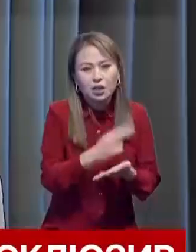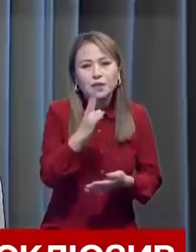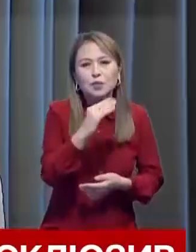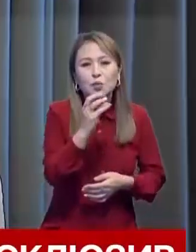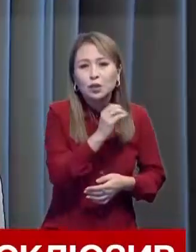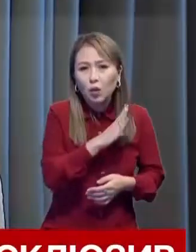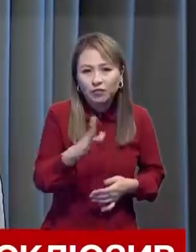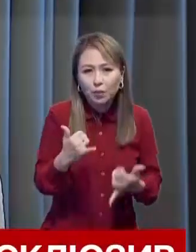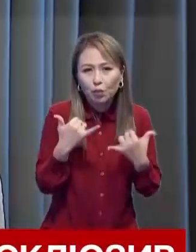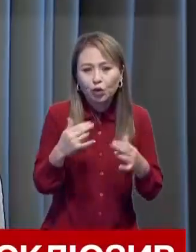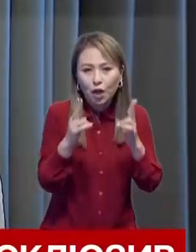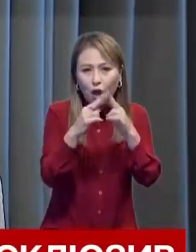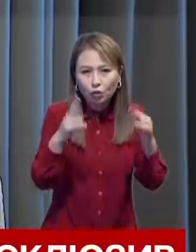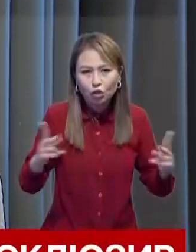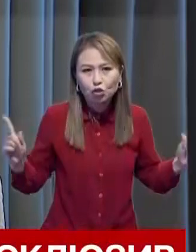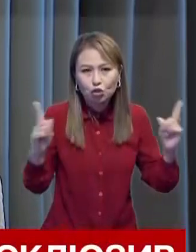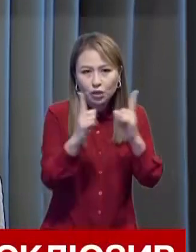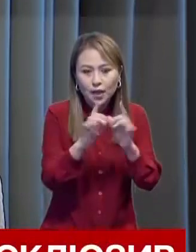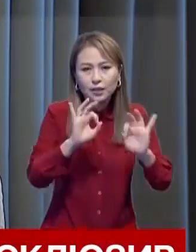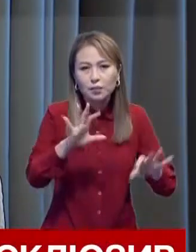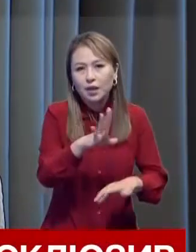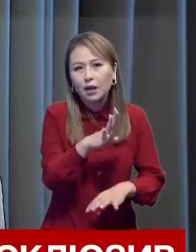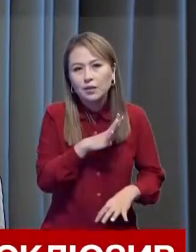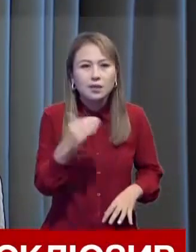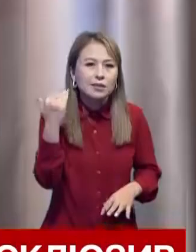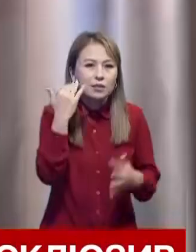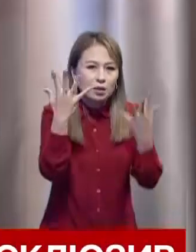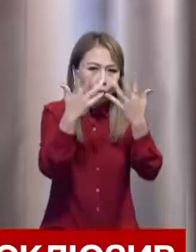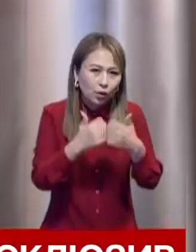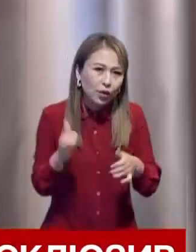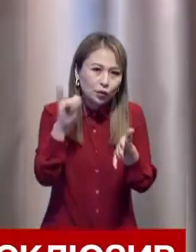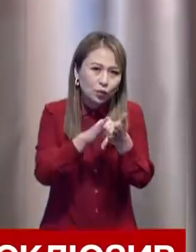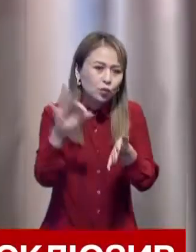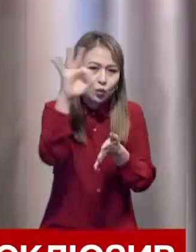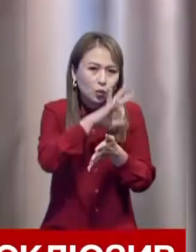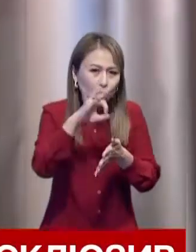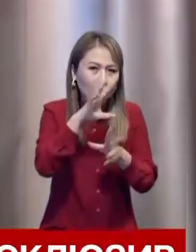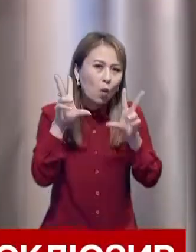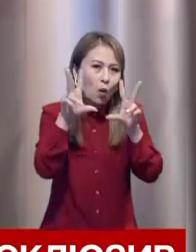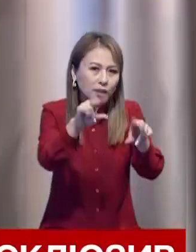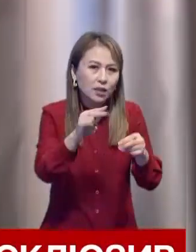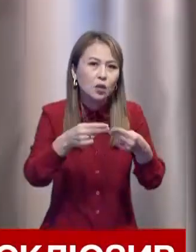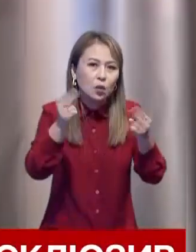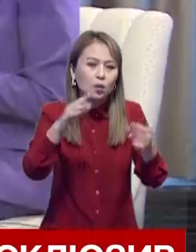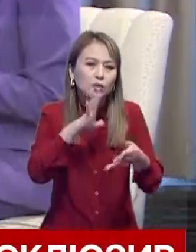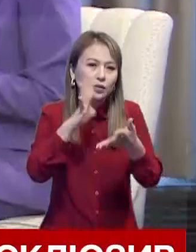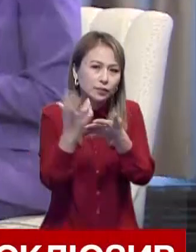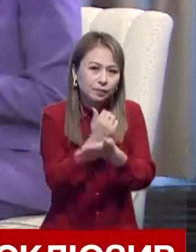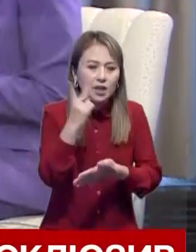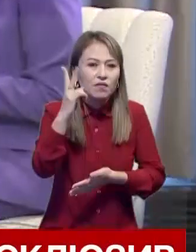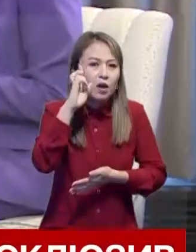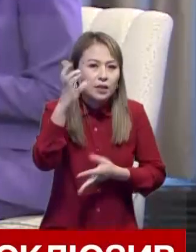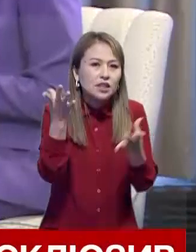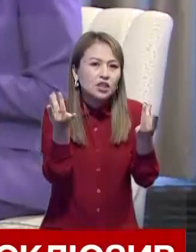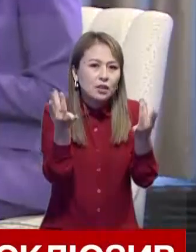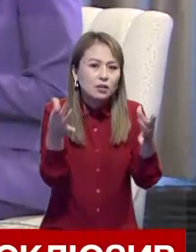басшысы Қасым Жомарт Тоқаевпен бүгін Ақордада жүздескенін айтып, бірқатар салада ынтымақтастық орнату туралы уағдаластыққа қол жеткізілгенін